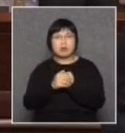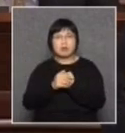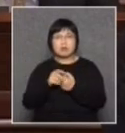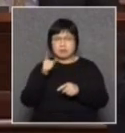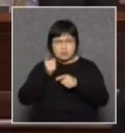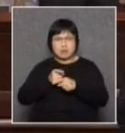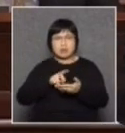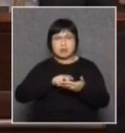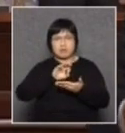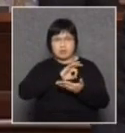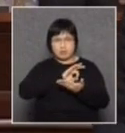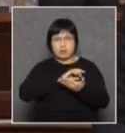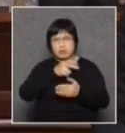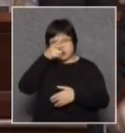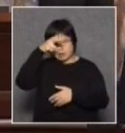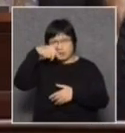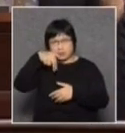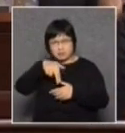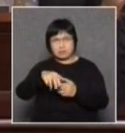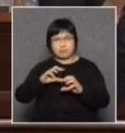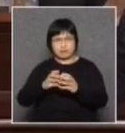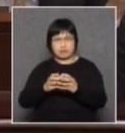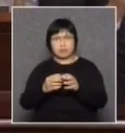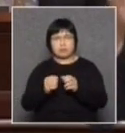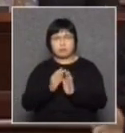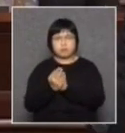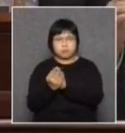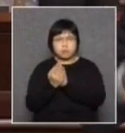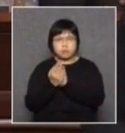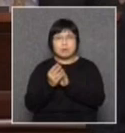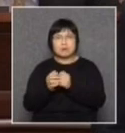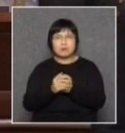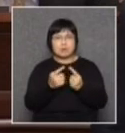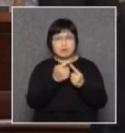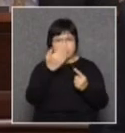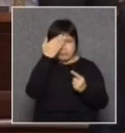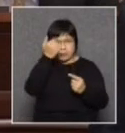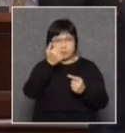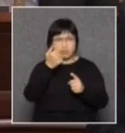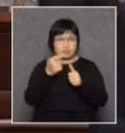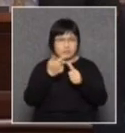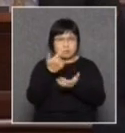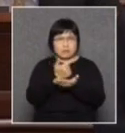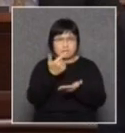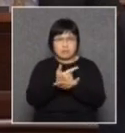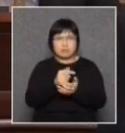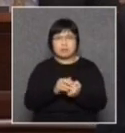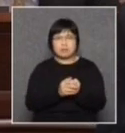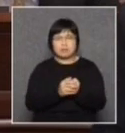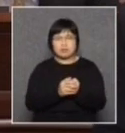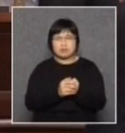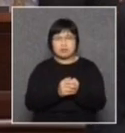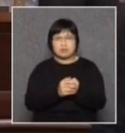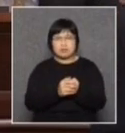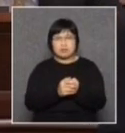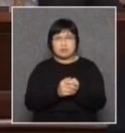會點樣同行政機關互動，而係以市民福祉為依歸。 最